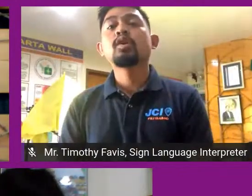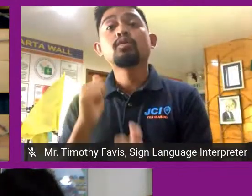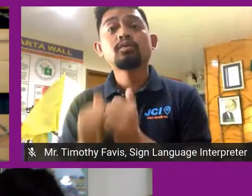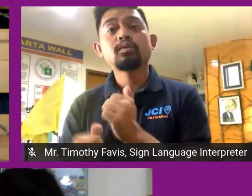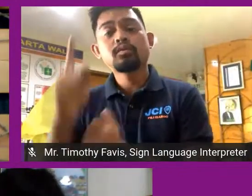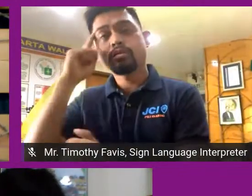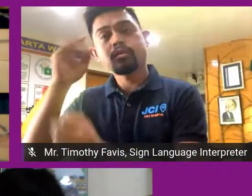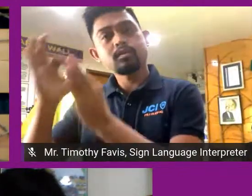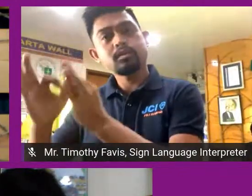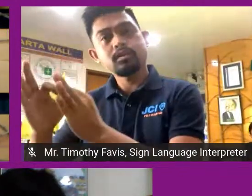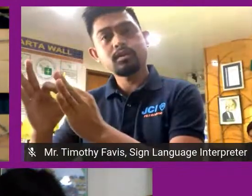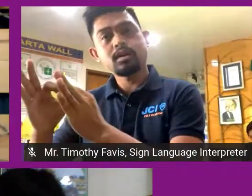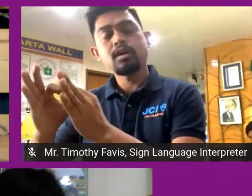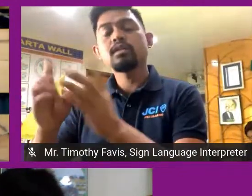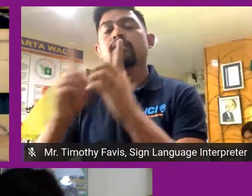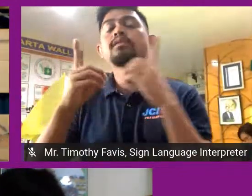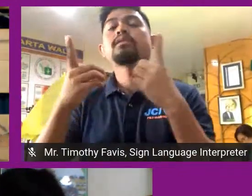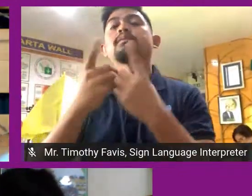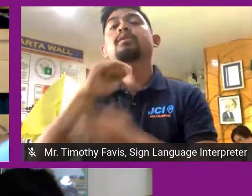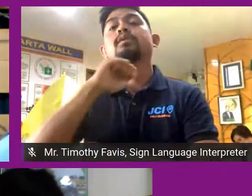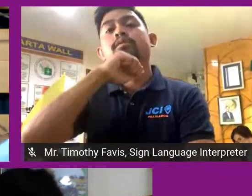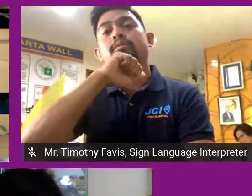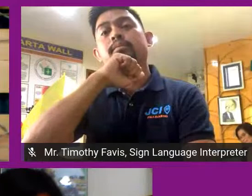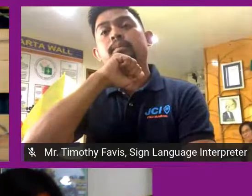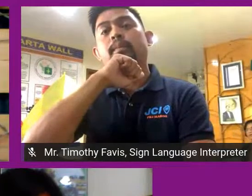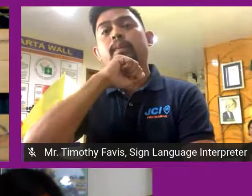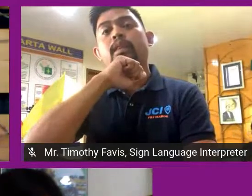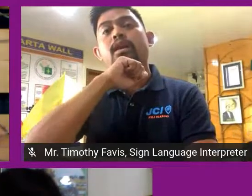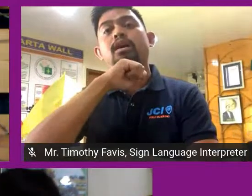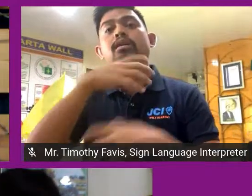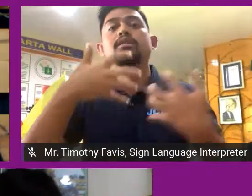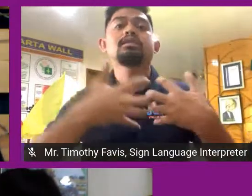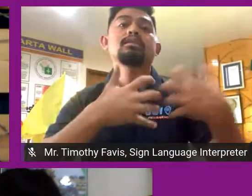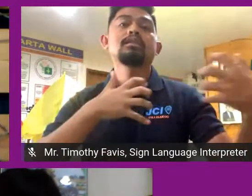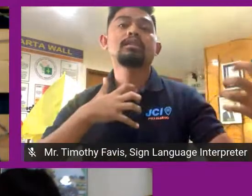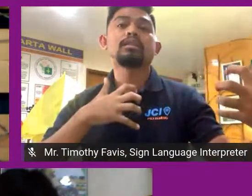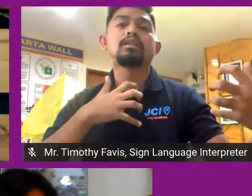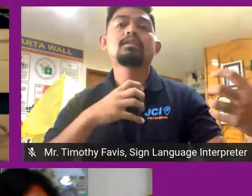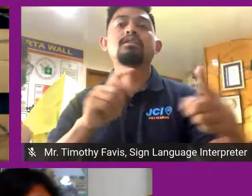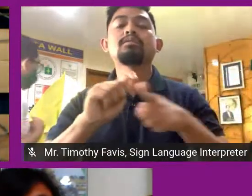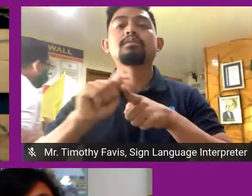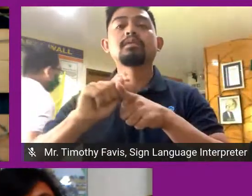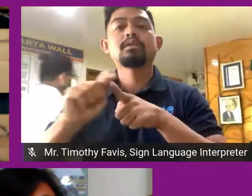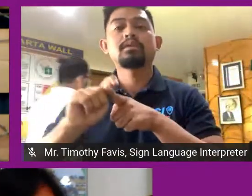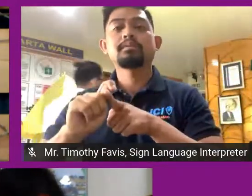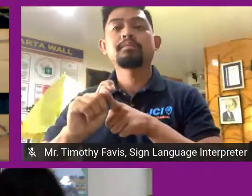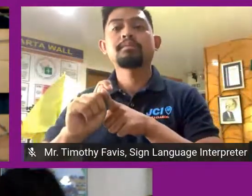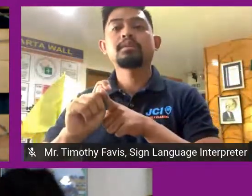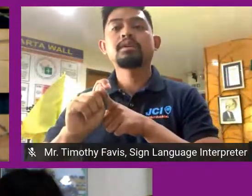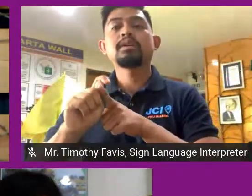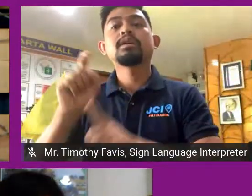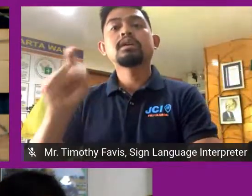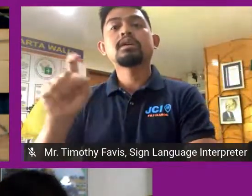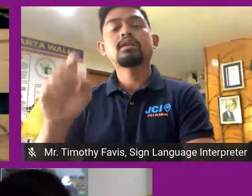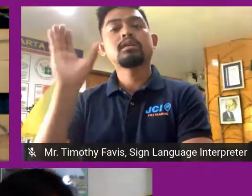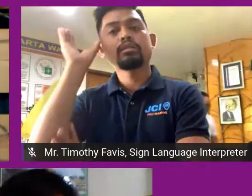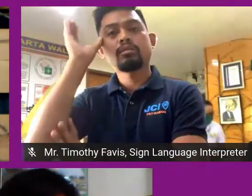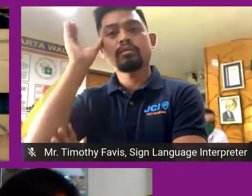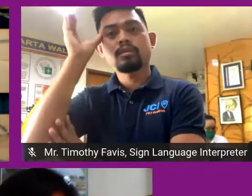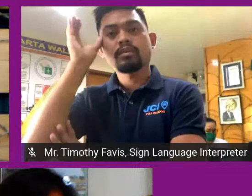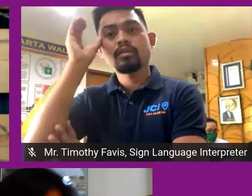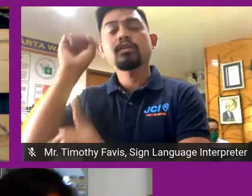tanggapan na ipagpaliban ang ilan sa aming pagsasanay dahil ito ay kinukonsiderang social